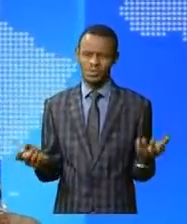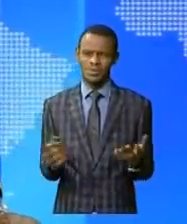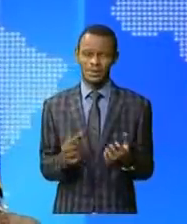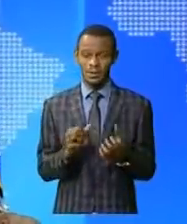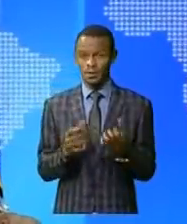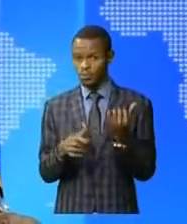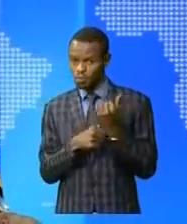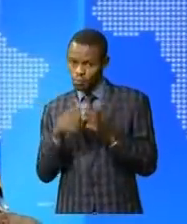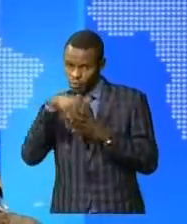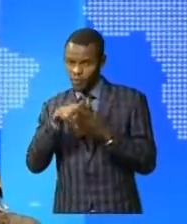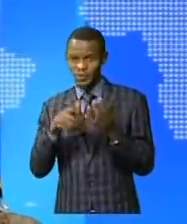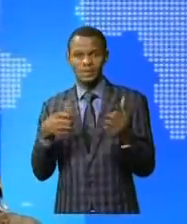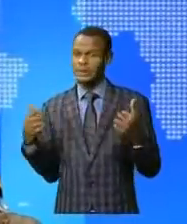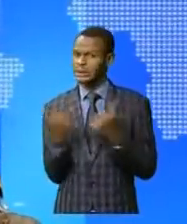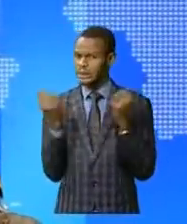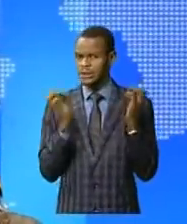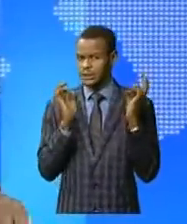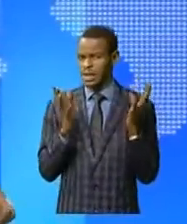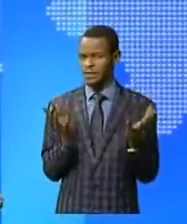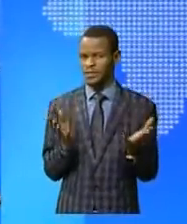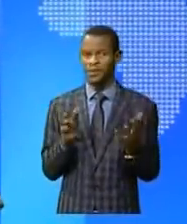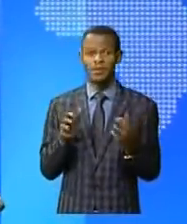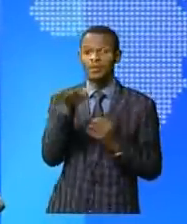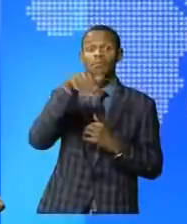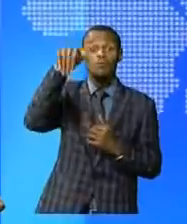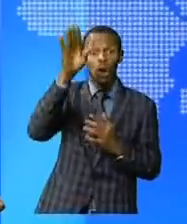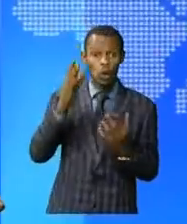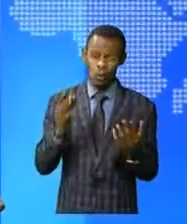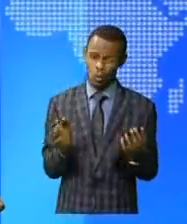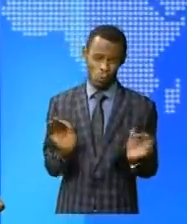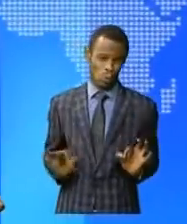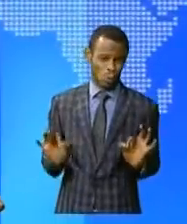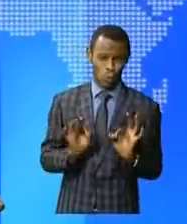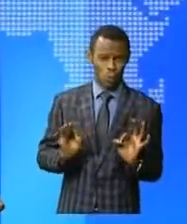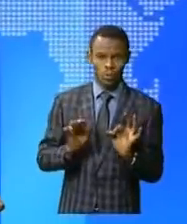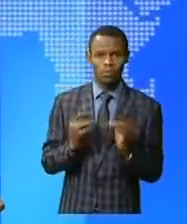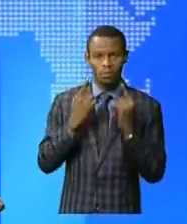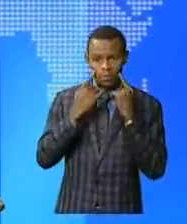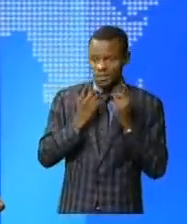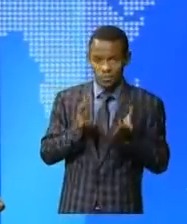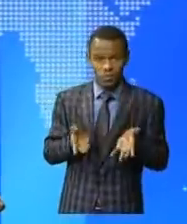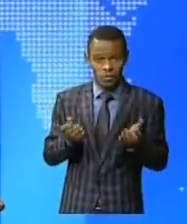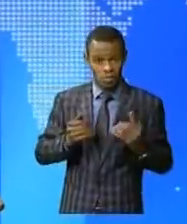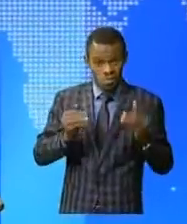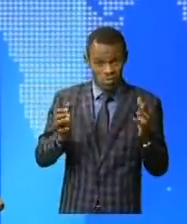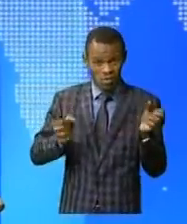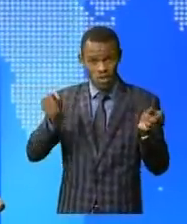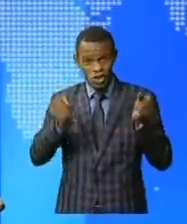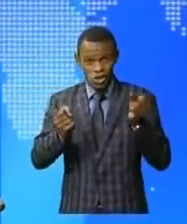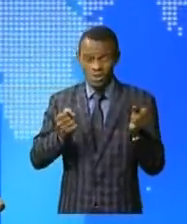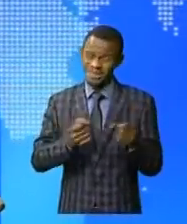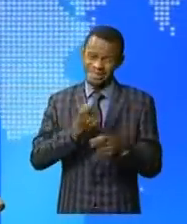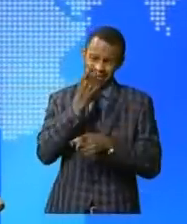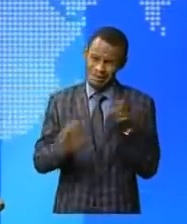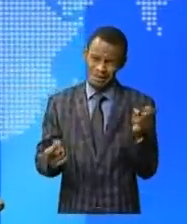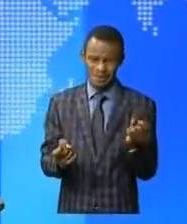Quinois. Sous d'autres cieux, ce genre de véhicules sont bons pour la casse. Le constat est fait par nos reporters Jacques Chibouabois